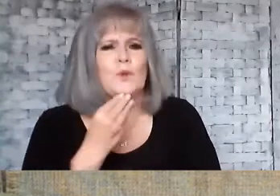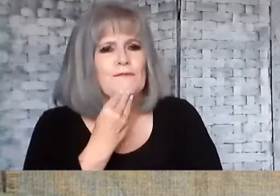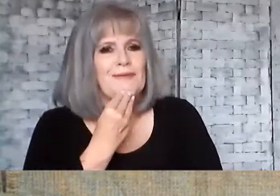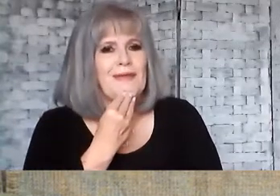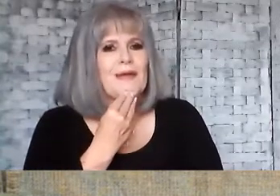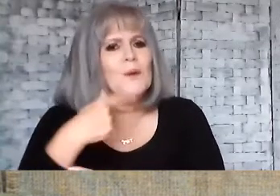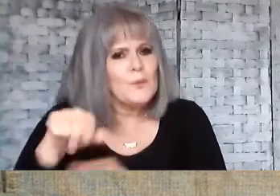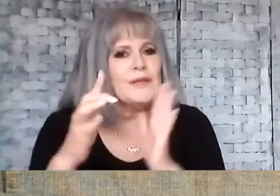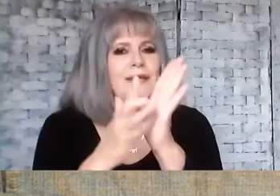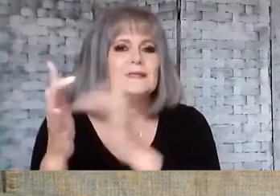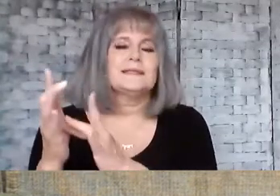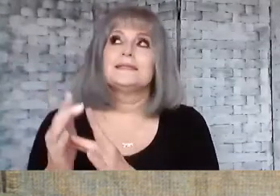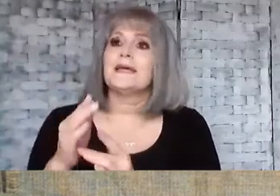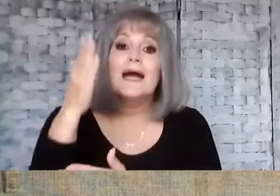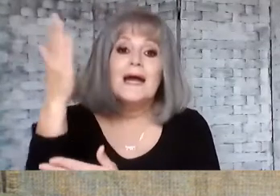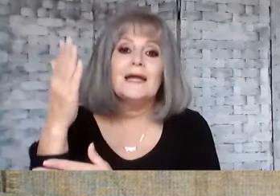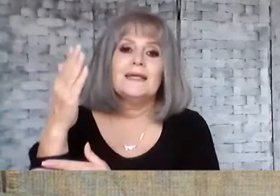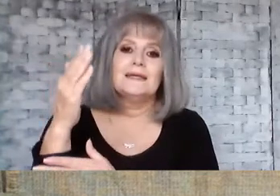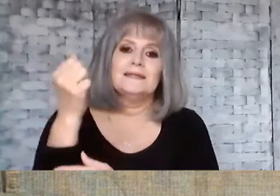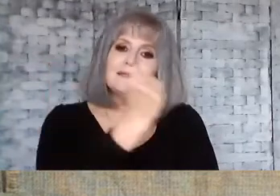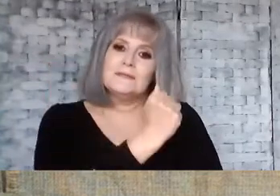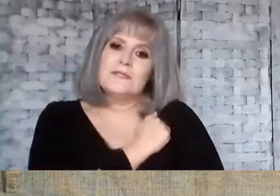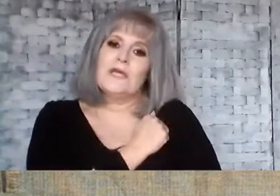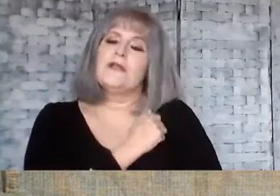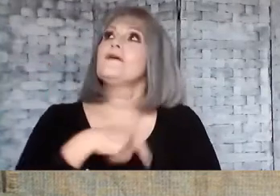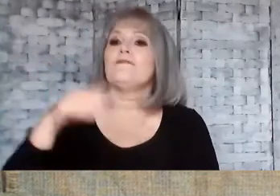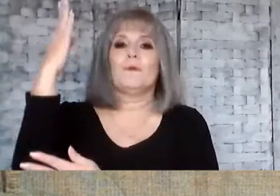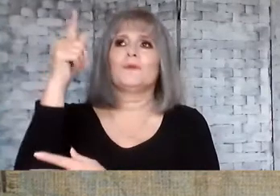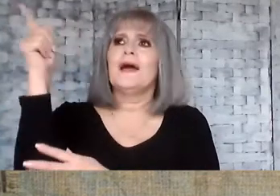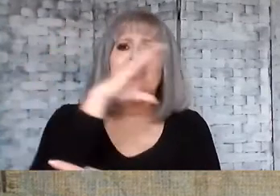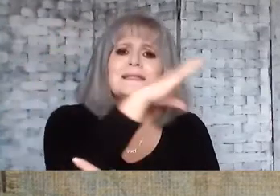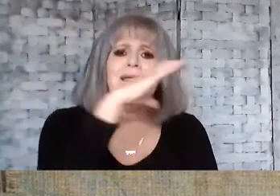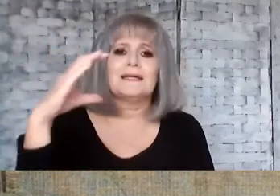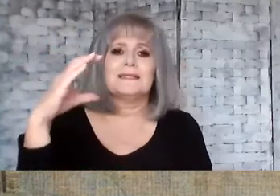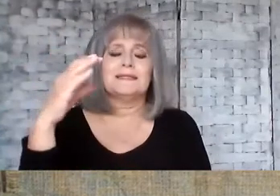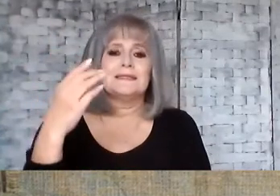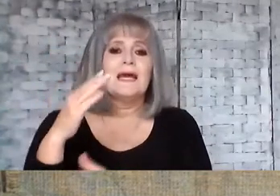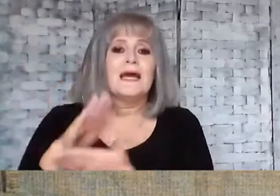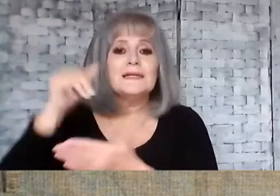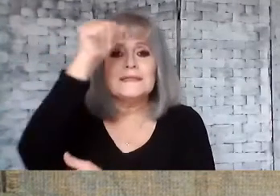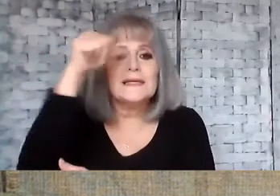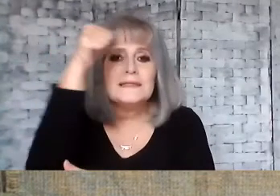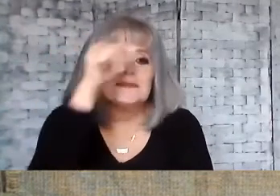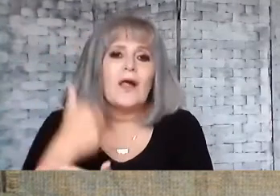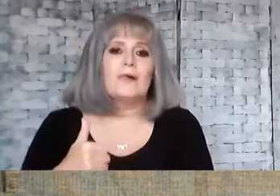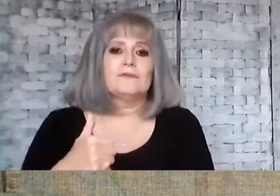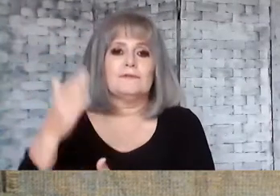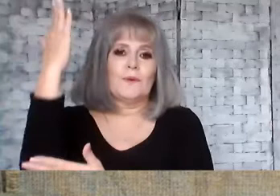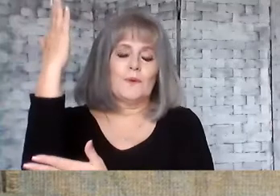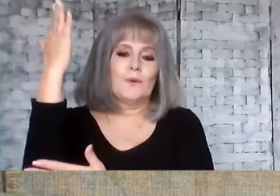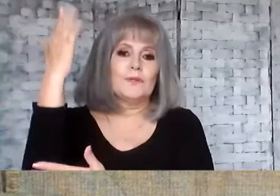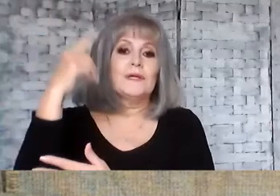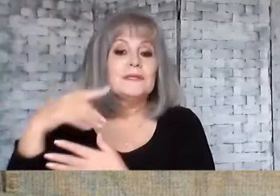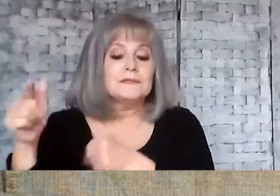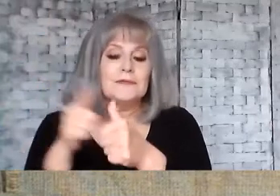Jesus. Hy word die seun van God genoem, hy is die Christus, hy is die gesalfde koning, dit is mos wat die apostels die hele tyd